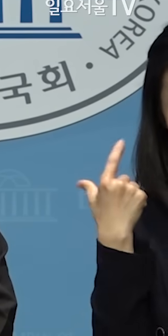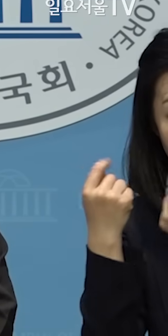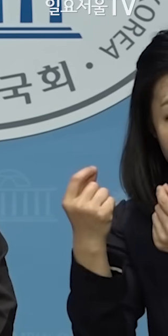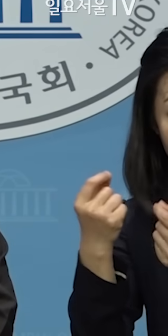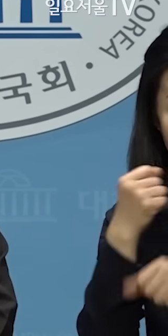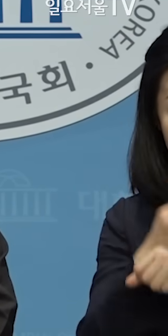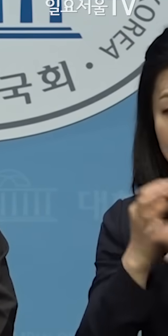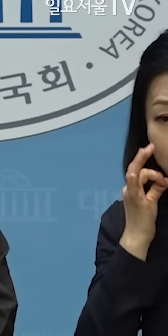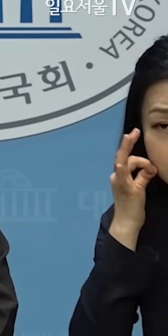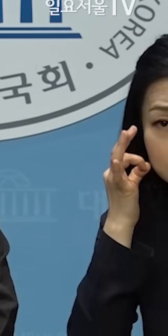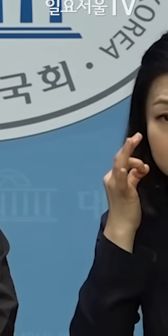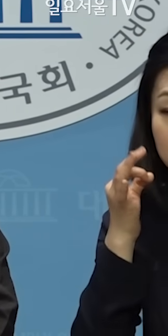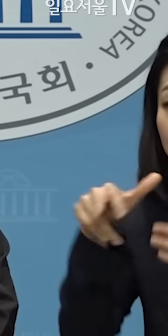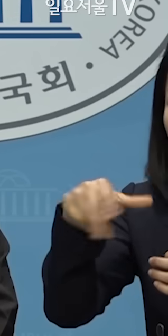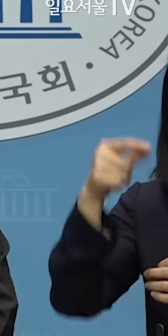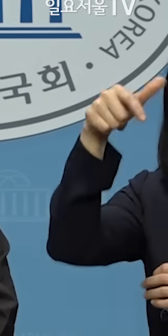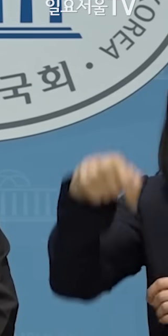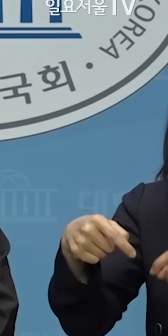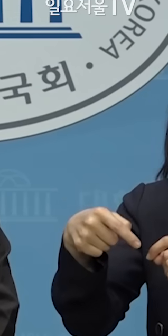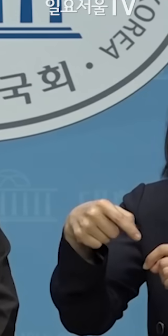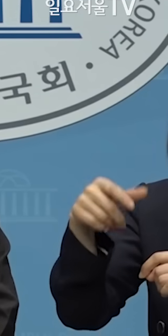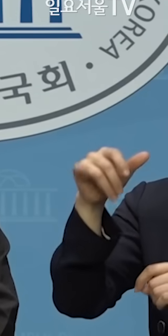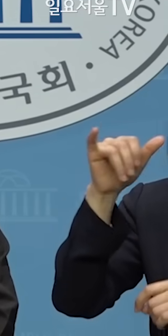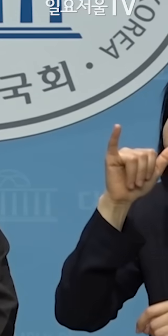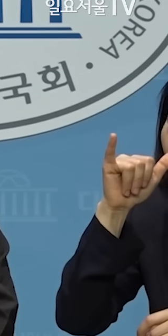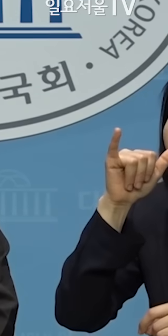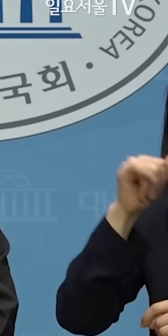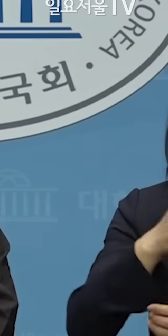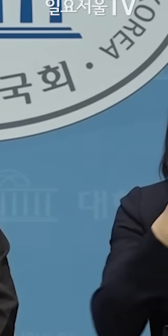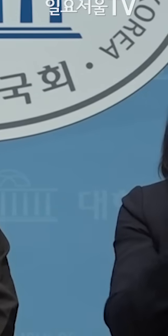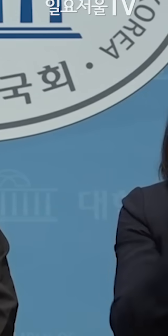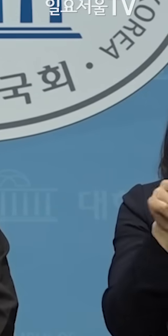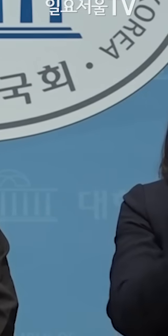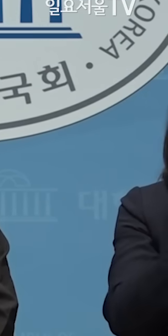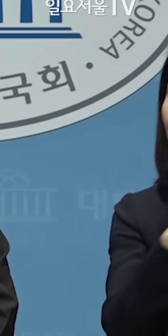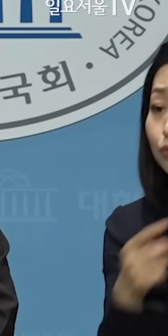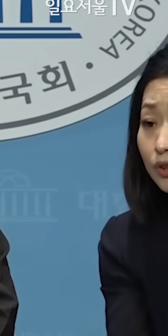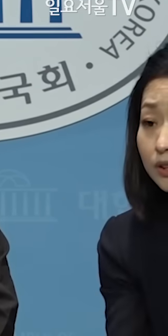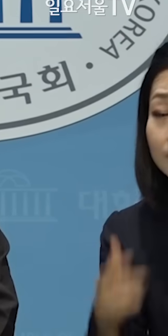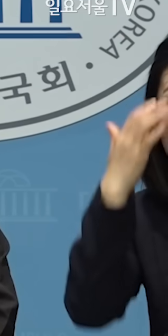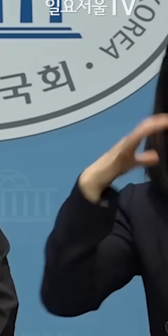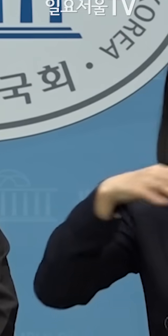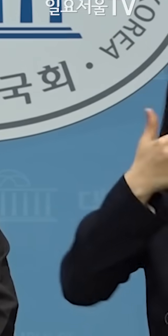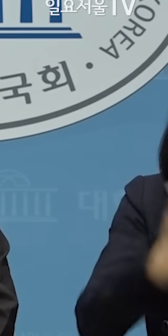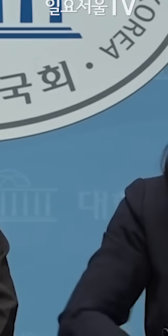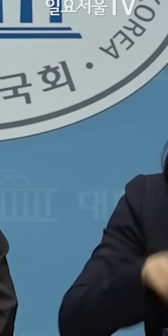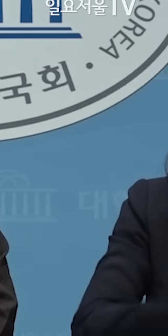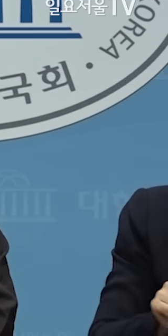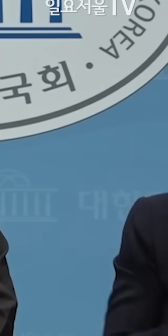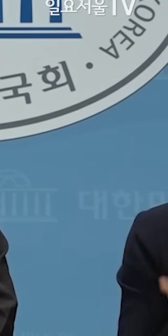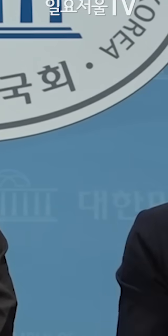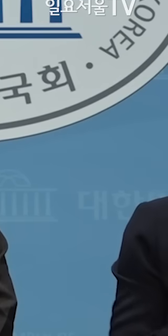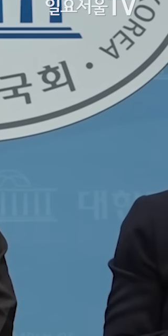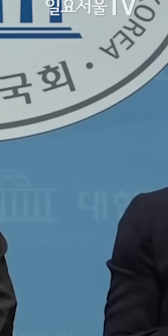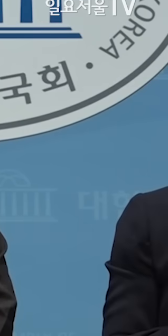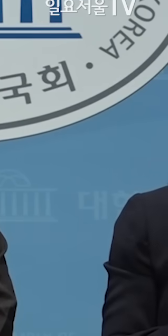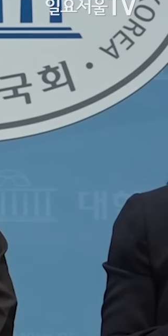관리를 심히 하고 있는 바로 그때 법의 신뢰가 무너진 대한민국에 남는 것은 과연